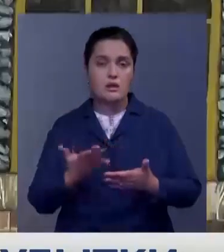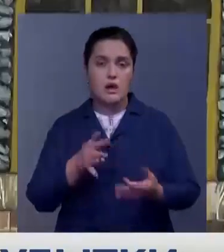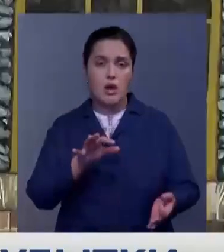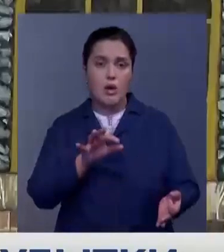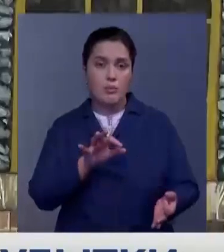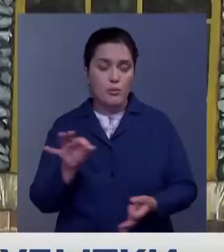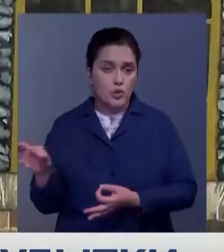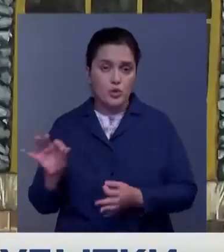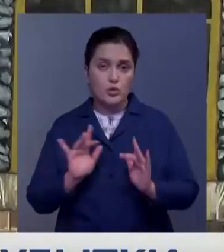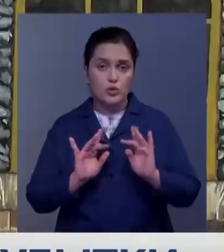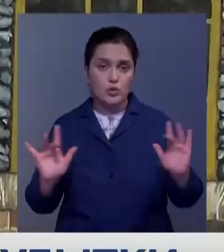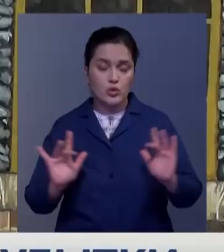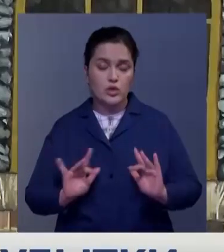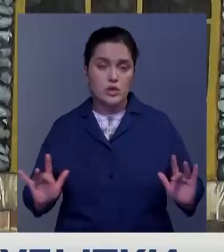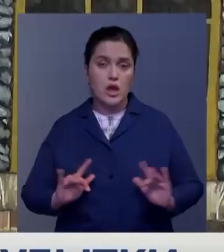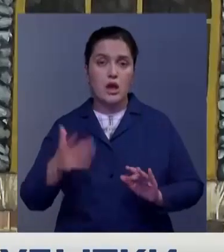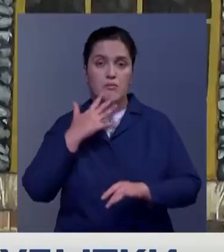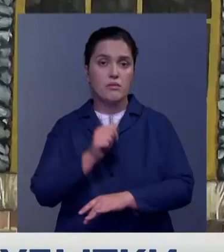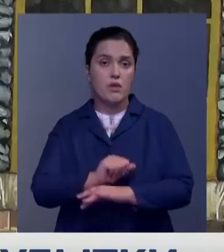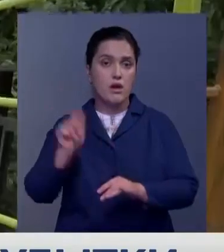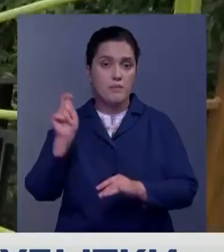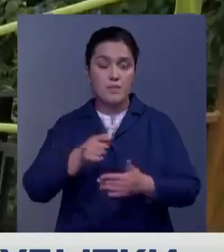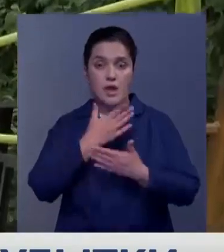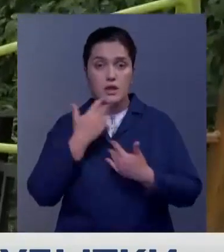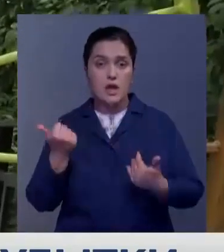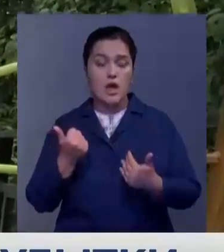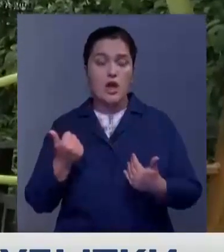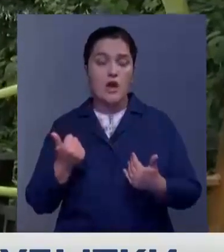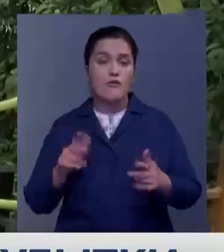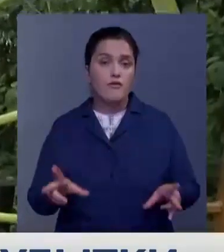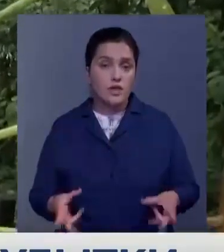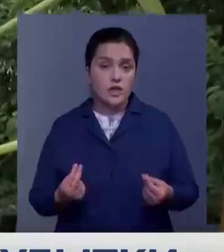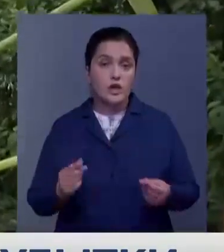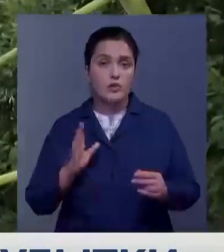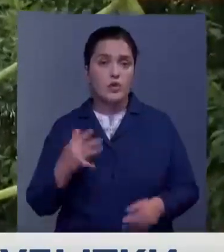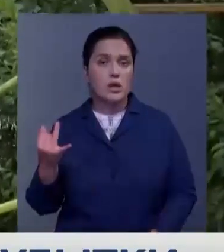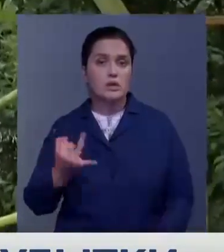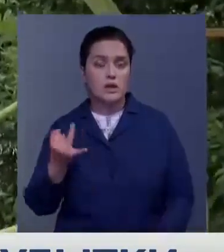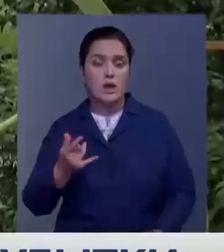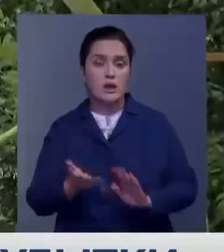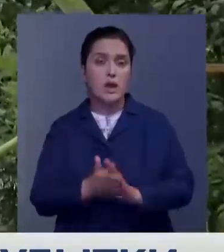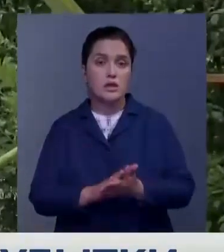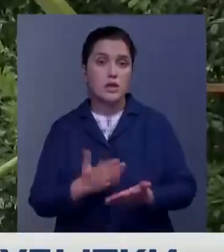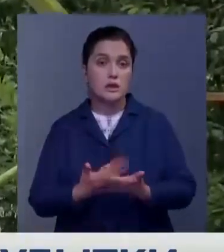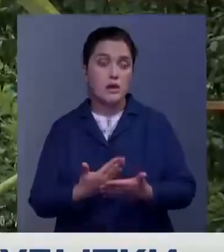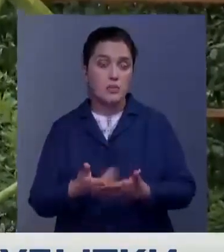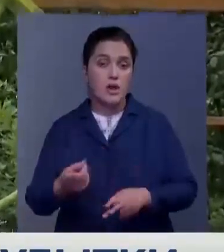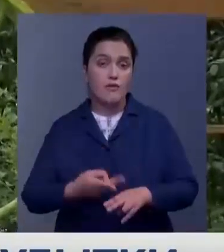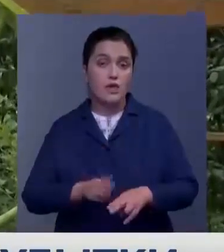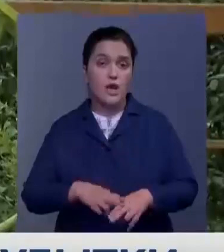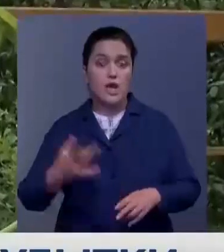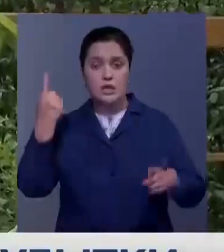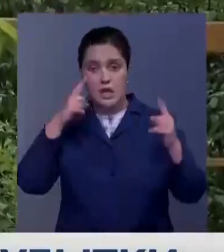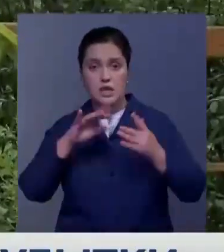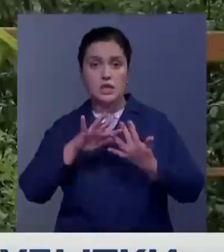Отсутствие иностранных туристов подкосило бизнес многих. Выжили в основном объекты с интересным концептом. Например, вот эта сказочная